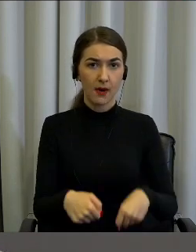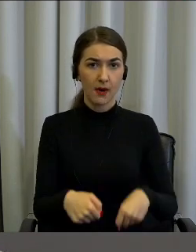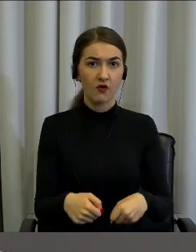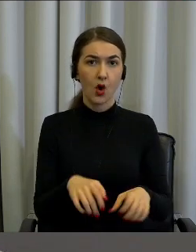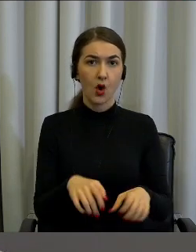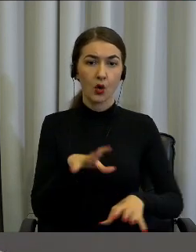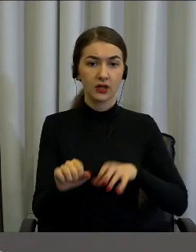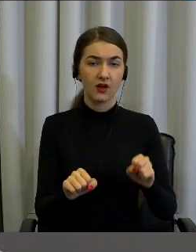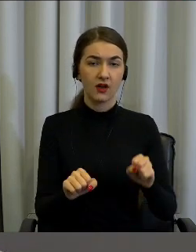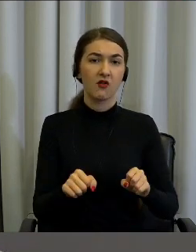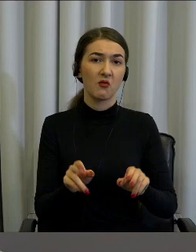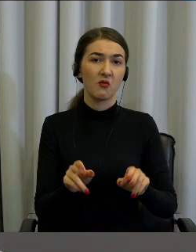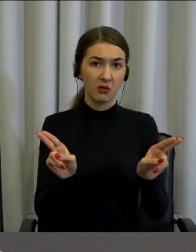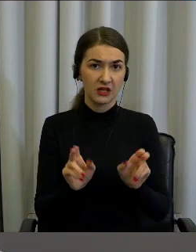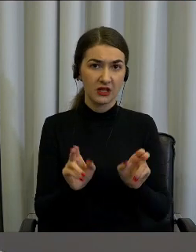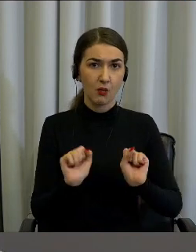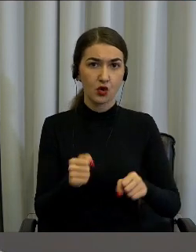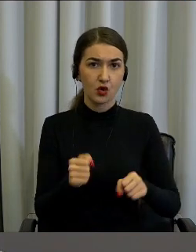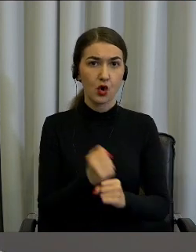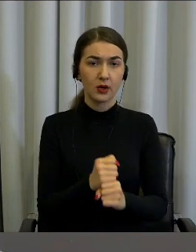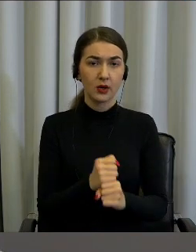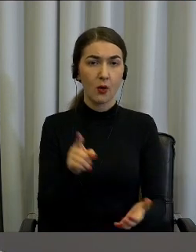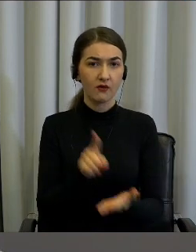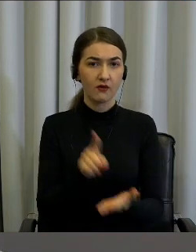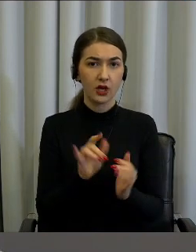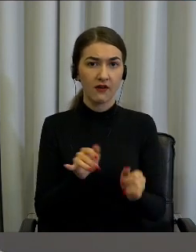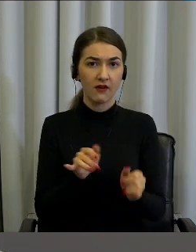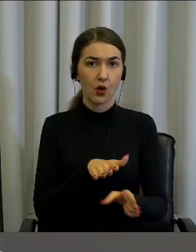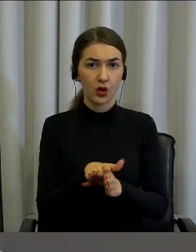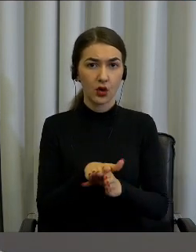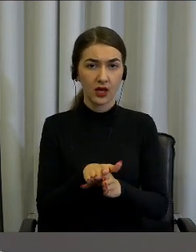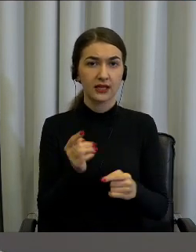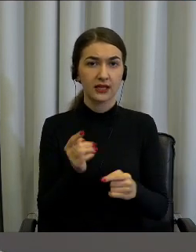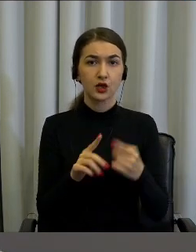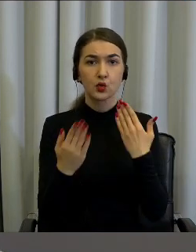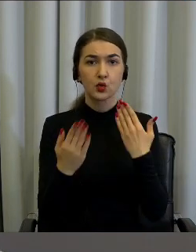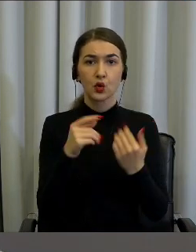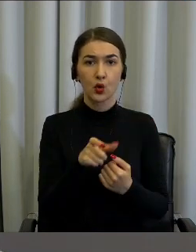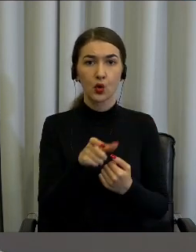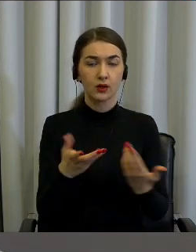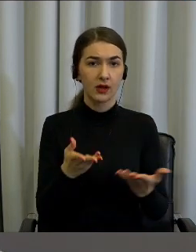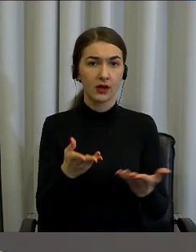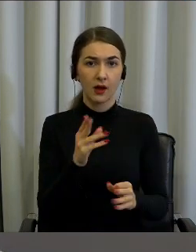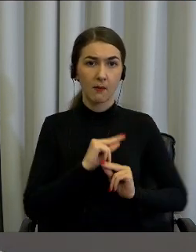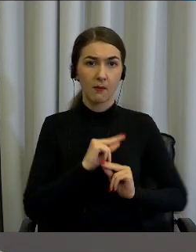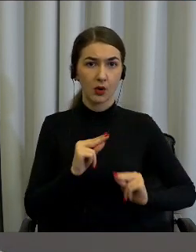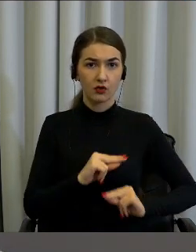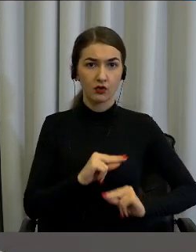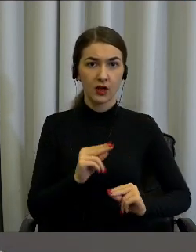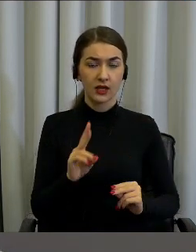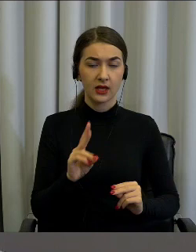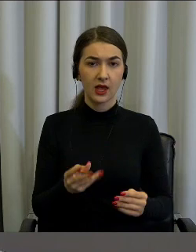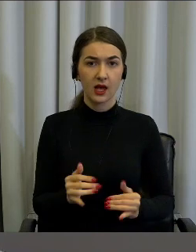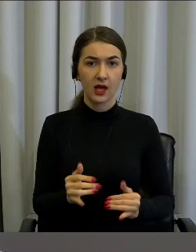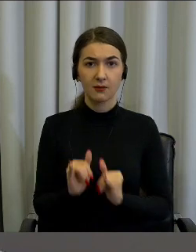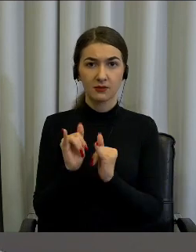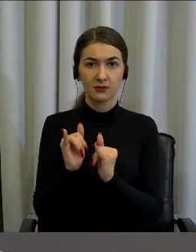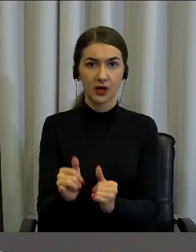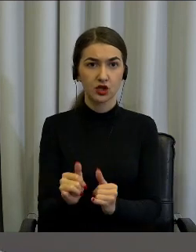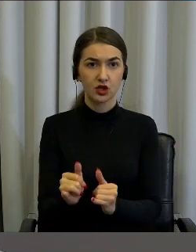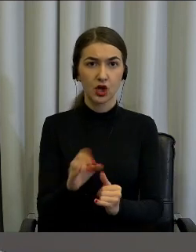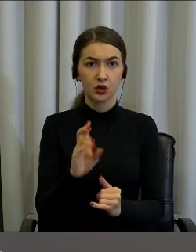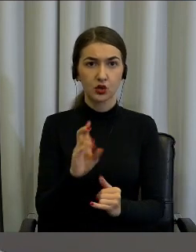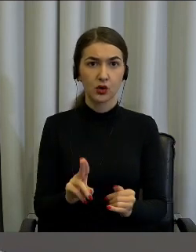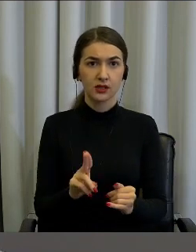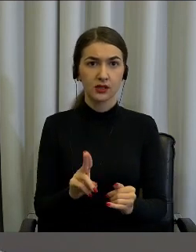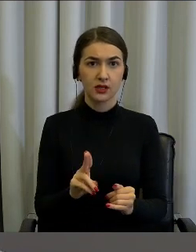принципі може робити обов'язковою для виконання це стосується осіб які працювали над забезпечення безперерної роботи соціальних служб